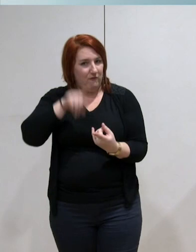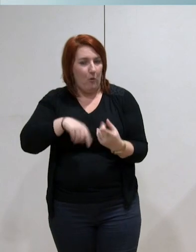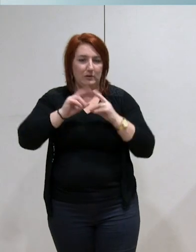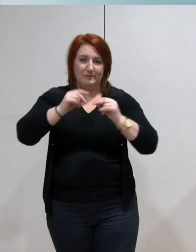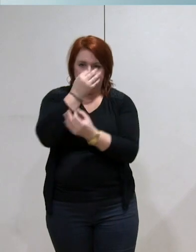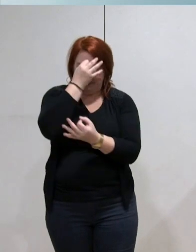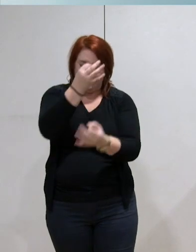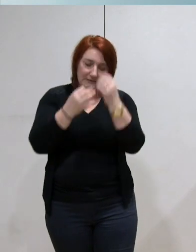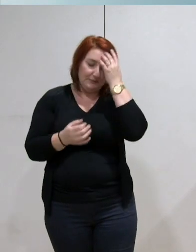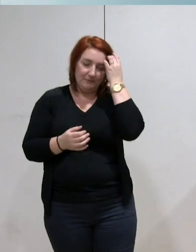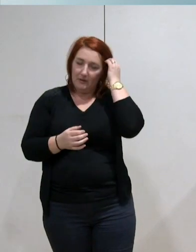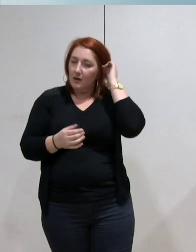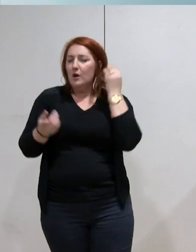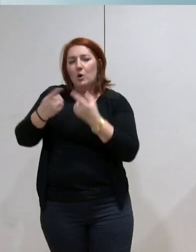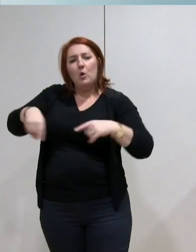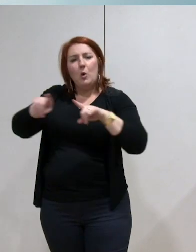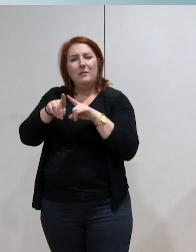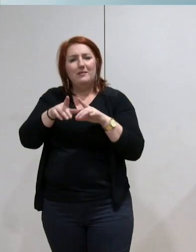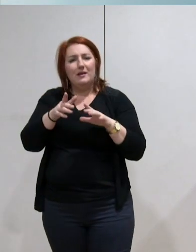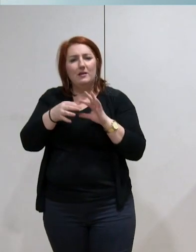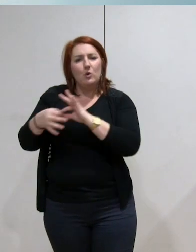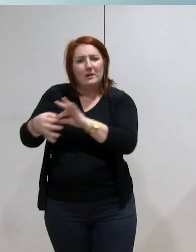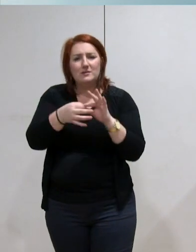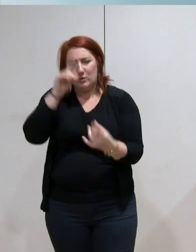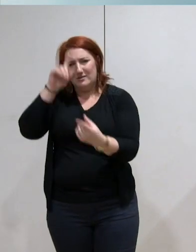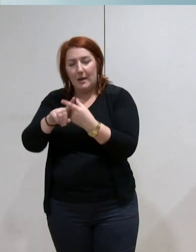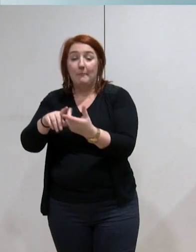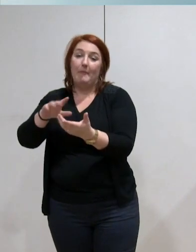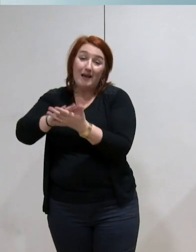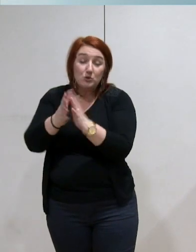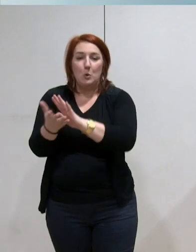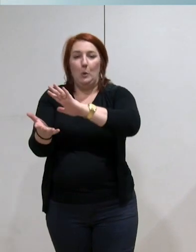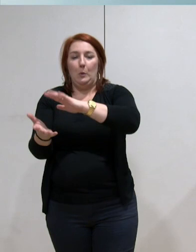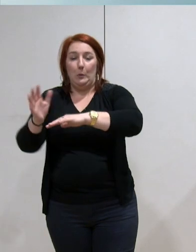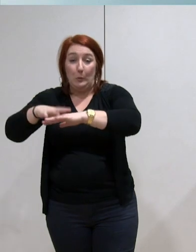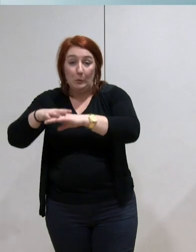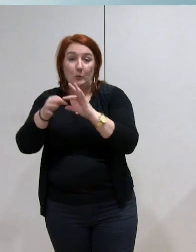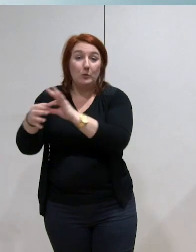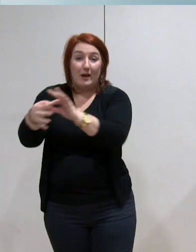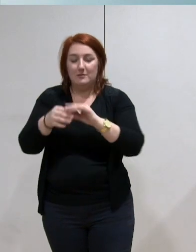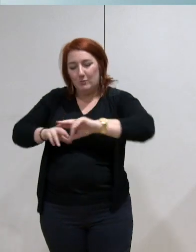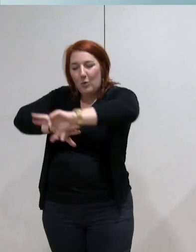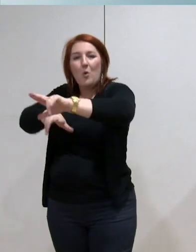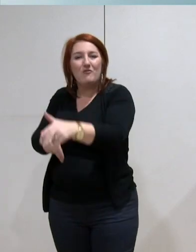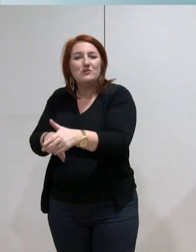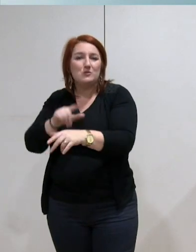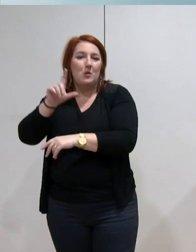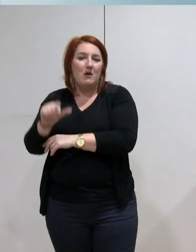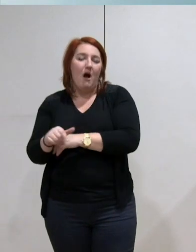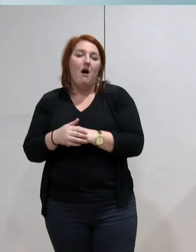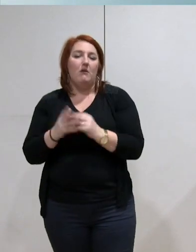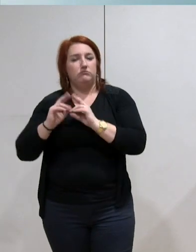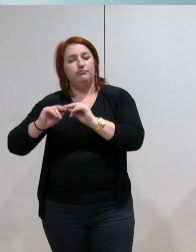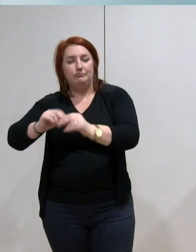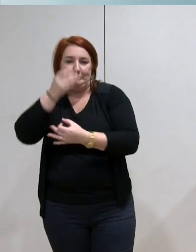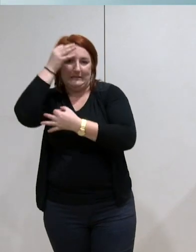le comité de liaison des unions de quartier dans le cadre de la convention que nous avons signé avec eux cette année donc aujourd'hui l'enjeu majeur